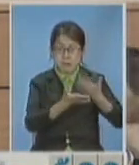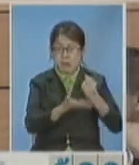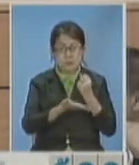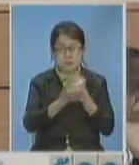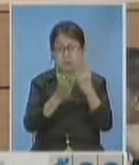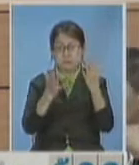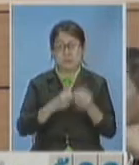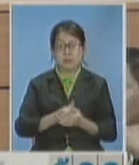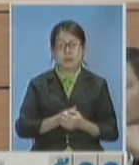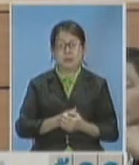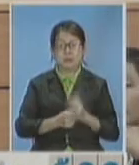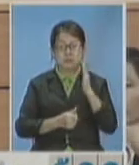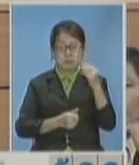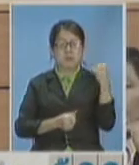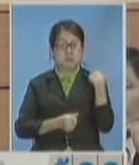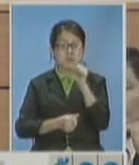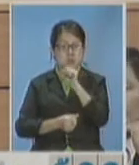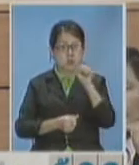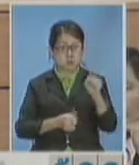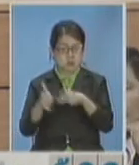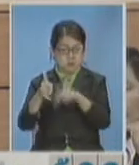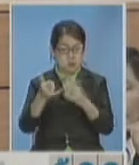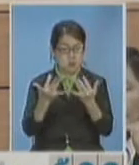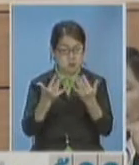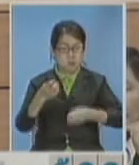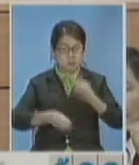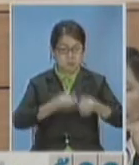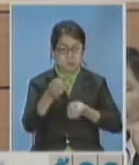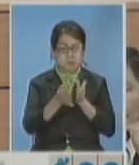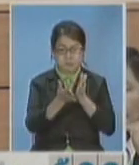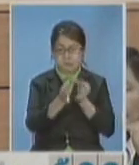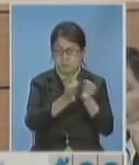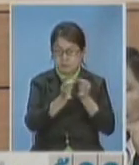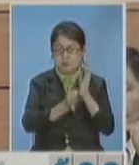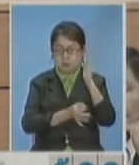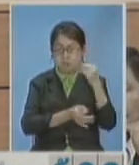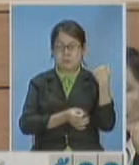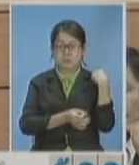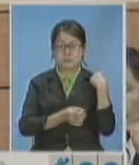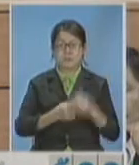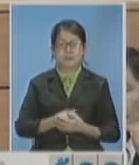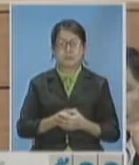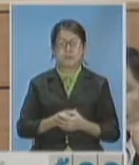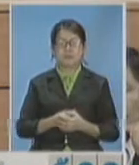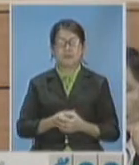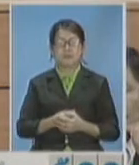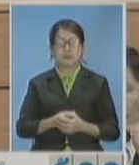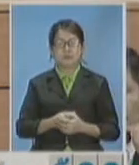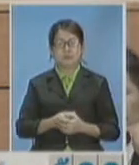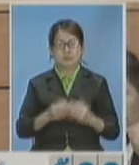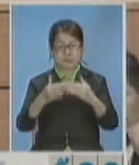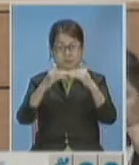พซึ่งจะมีสมาชิกสภาผู้แทนราษฎรหลายท่านได้อภิปรายในประเด็นนี้ในเรื่องประการถัด